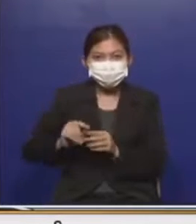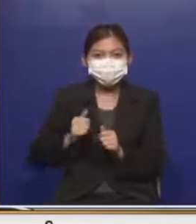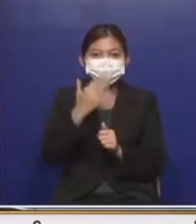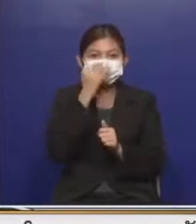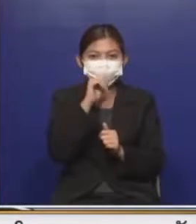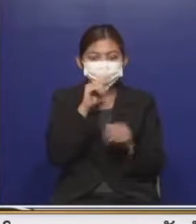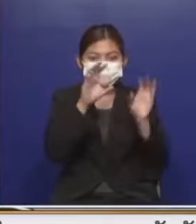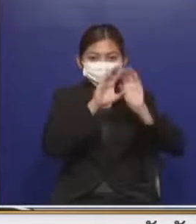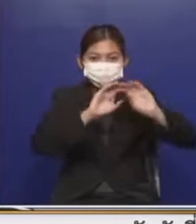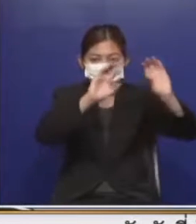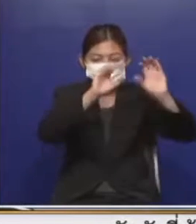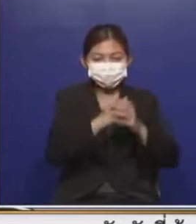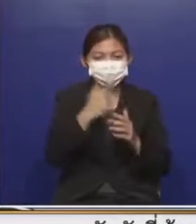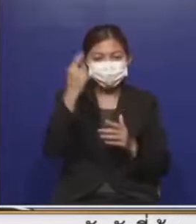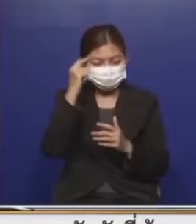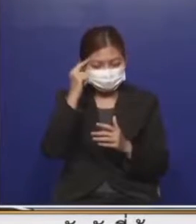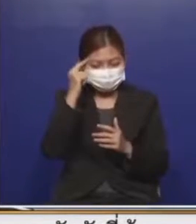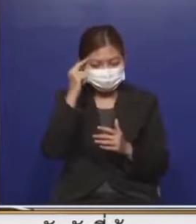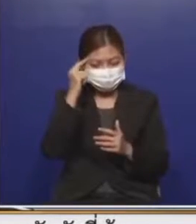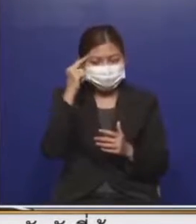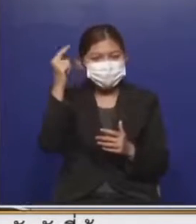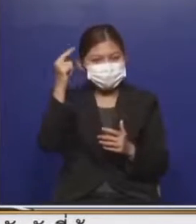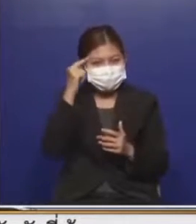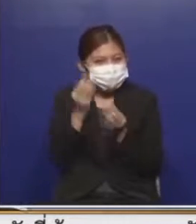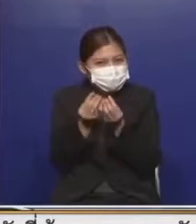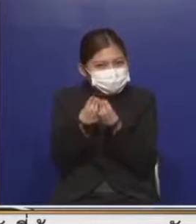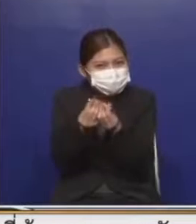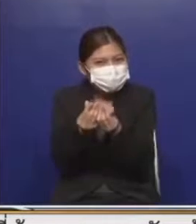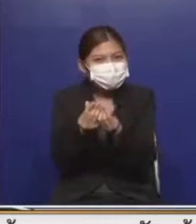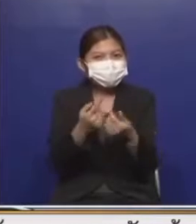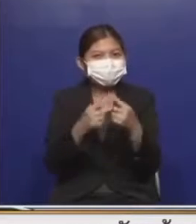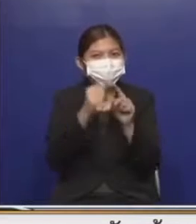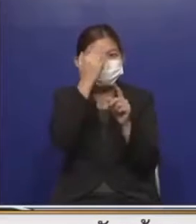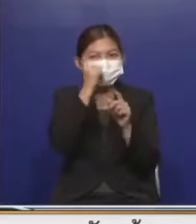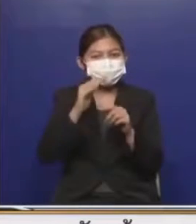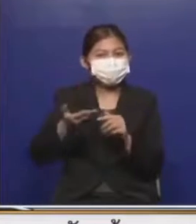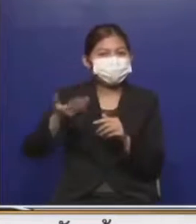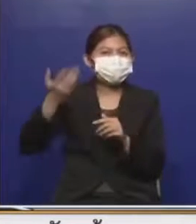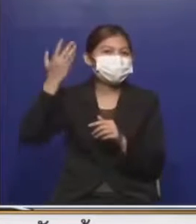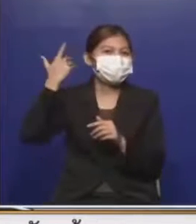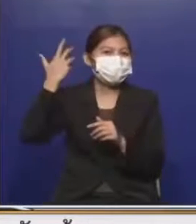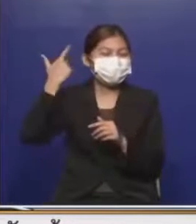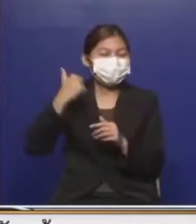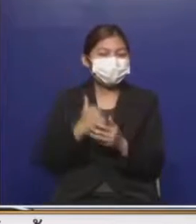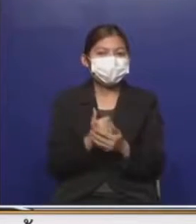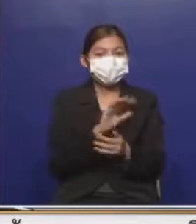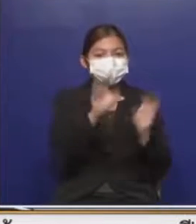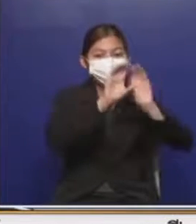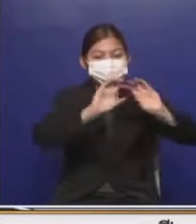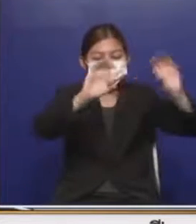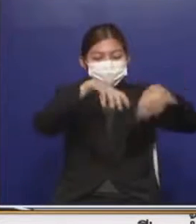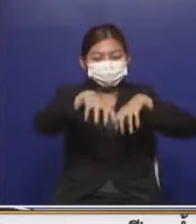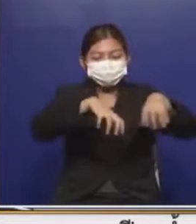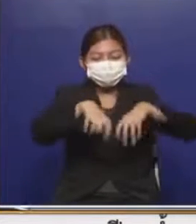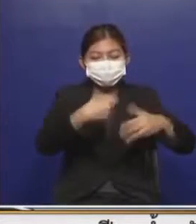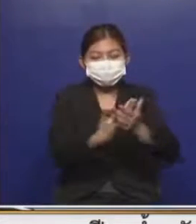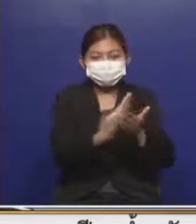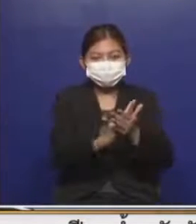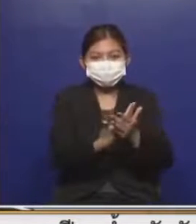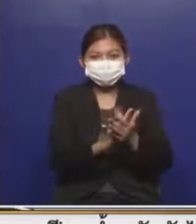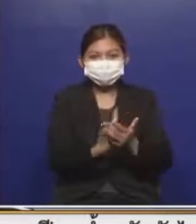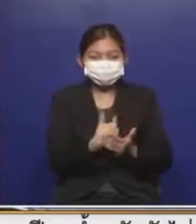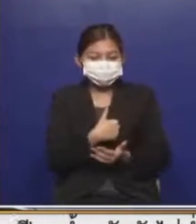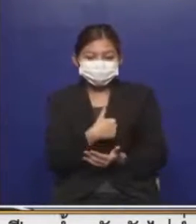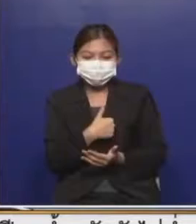ทำงบที่มีสามานสำนกออกมาได้แตที่ผ่านมาสัประทาน การใช้ใจงบประมาณของรฐตบนี้ไม่เคยมีจิต